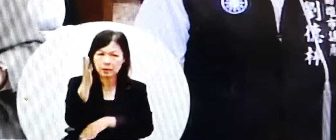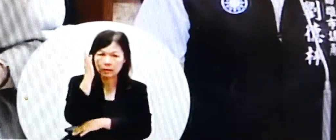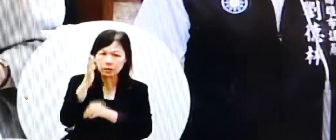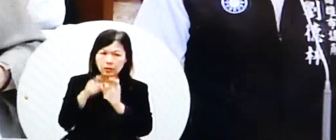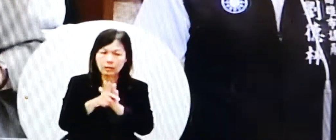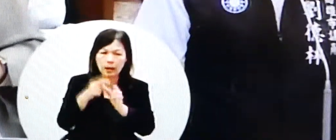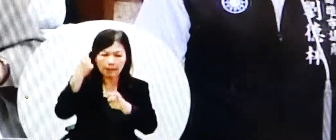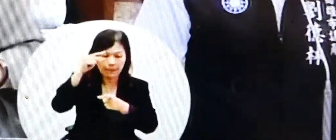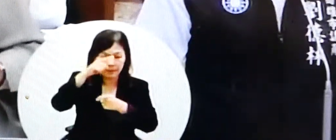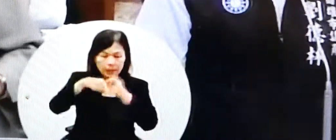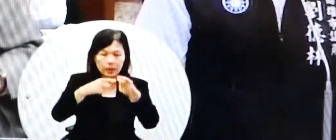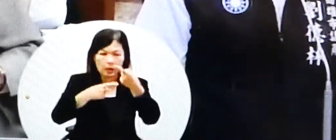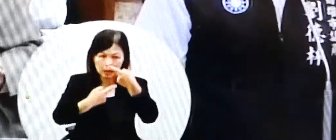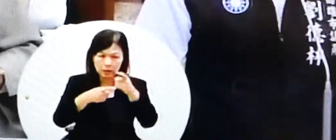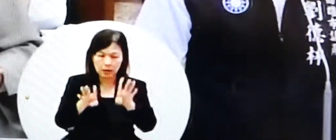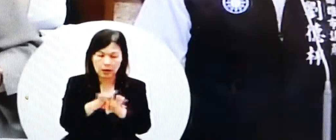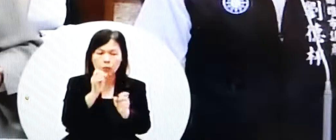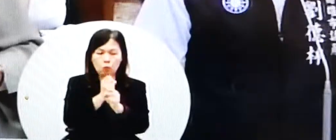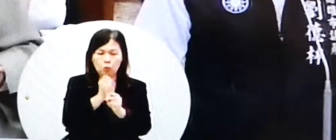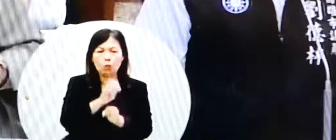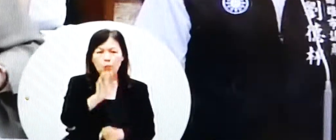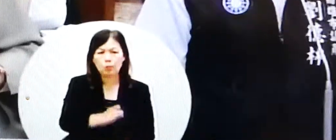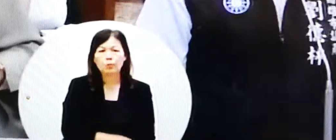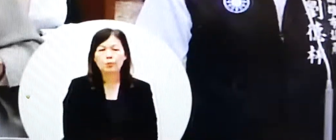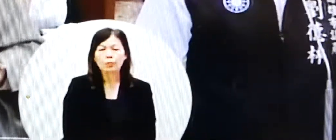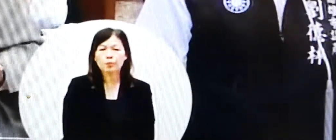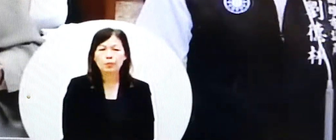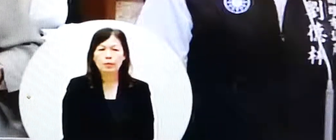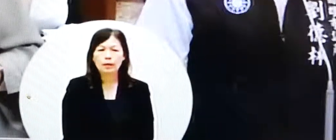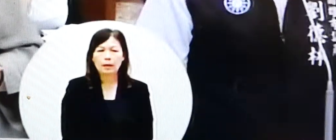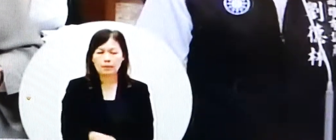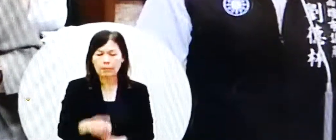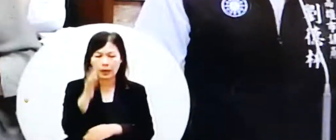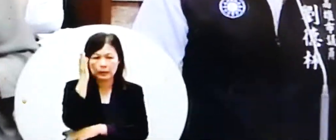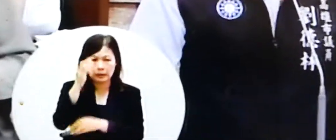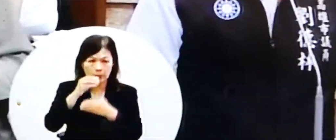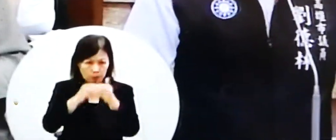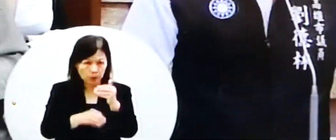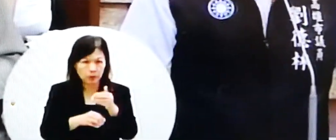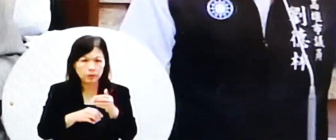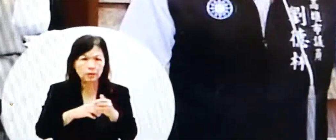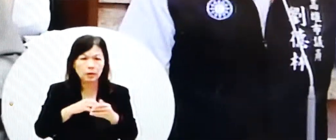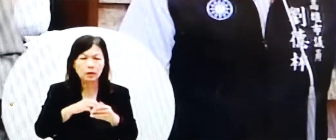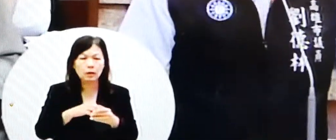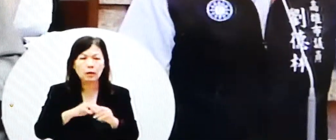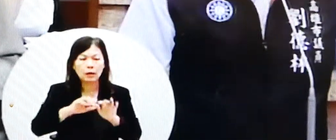施，但是我们在政策上大概需要增加大概